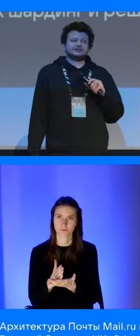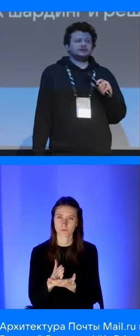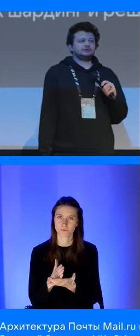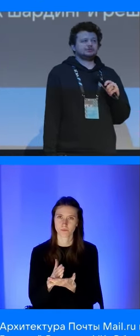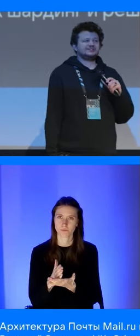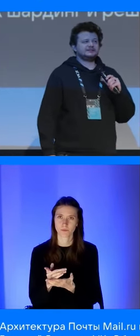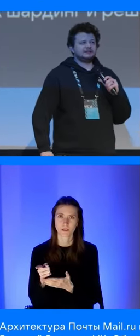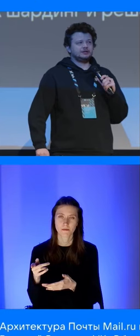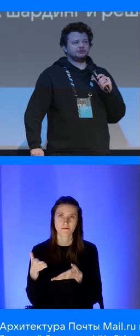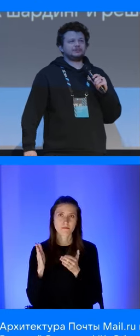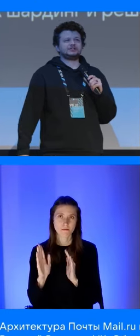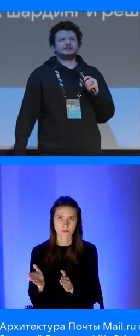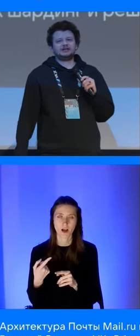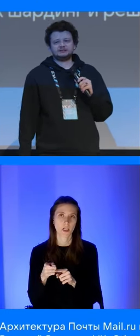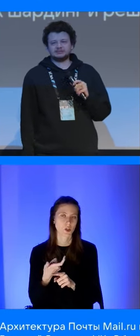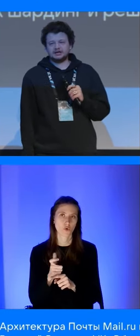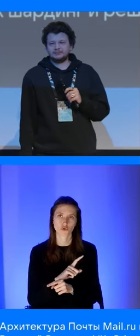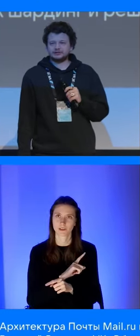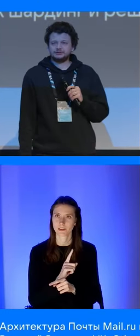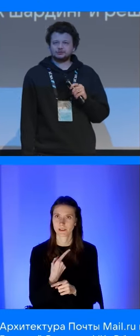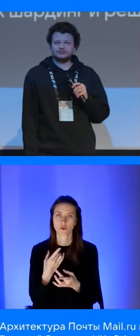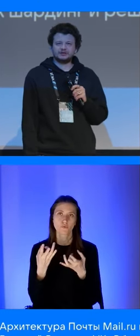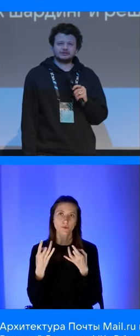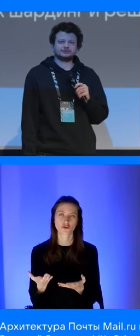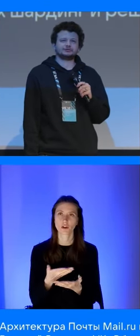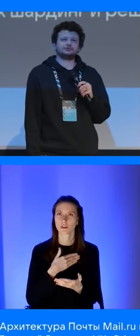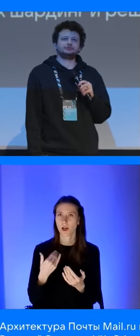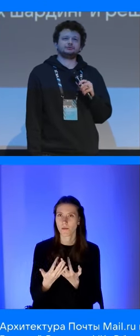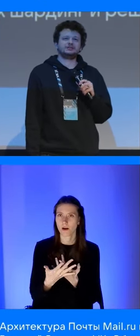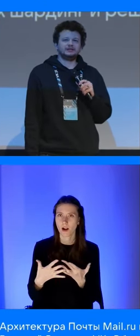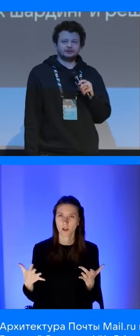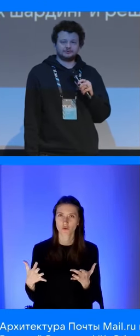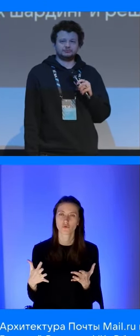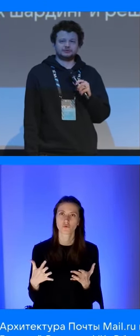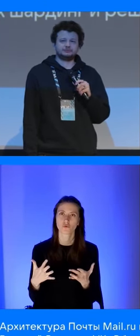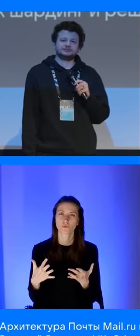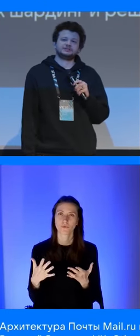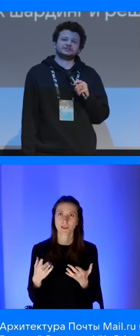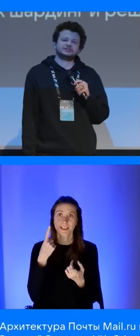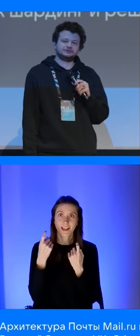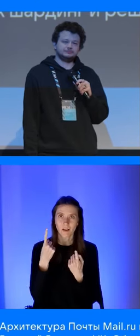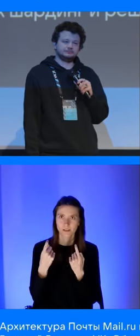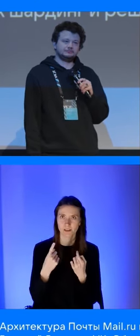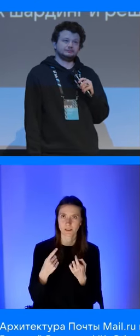И на самом деле это очень сильно упрощает нам различную миграцию данных, потому что они у нас